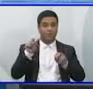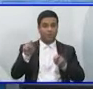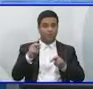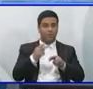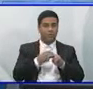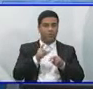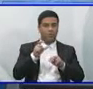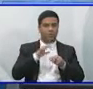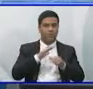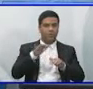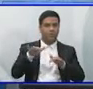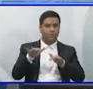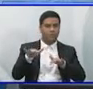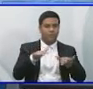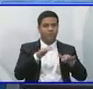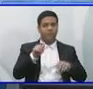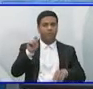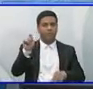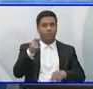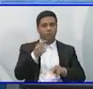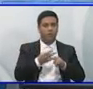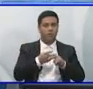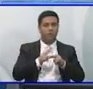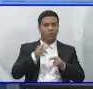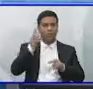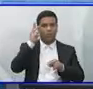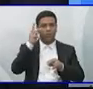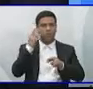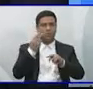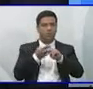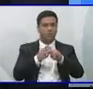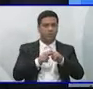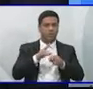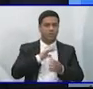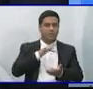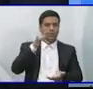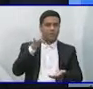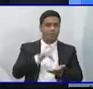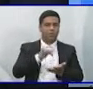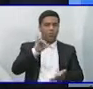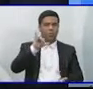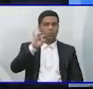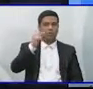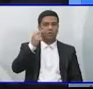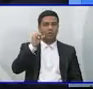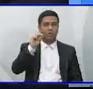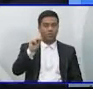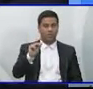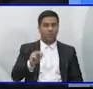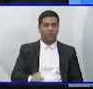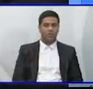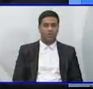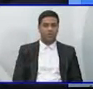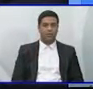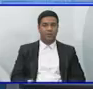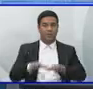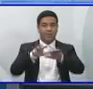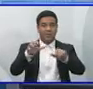o'tilgan mavzulardan Mo'g'ullar istilosi natijasida Xorazmshohlar davlatining markazi bo'lgan Urganch